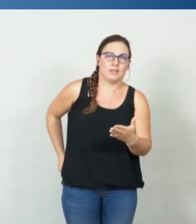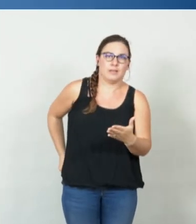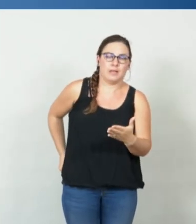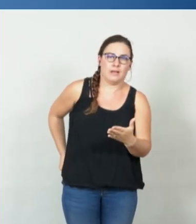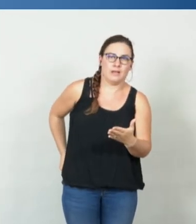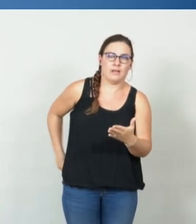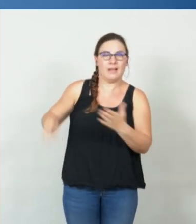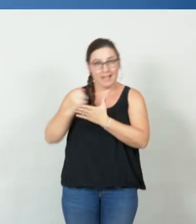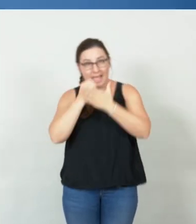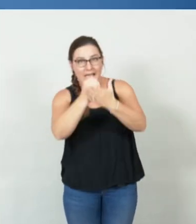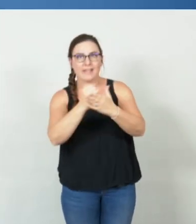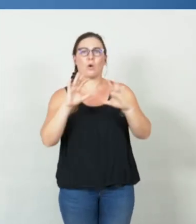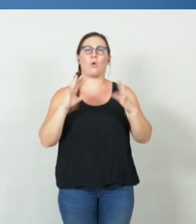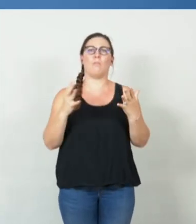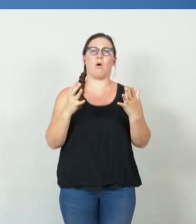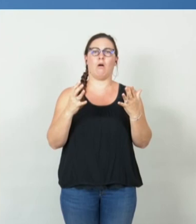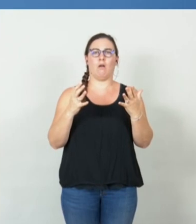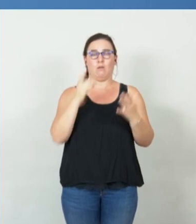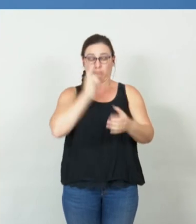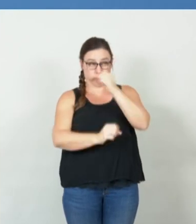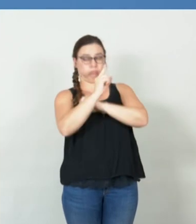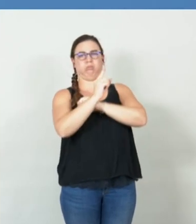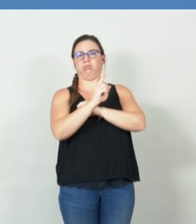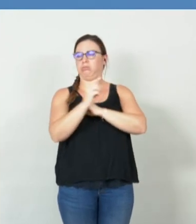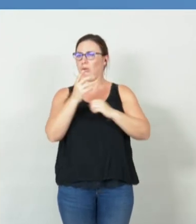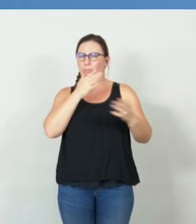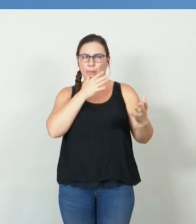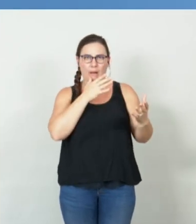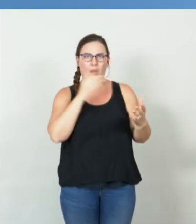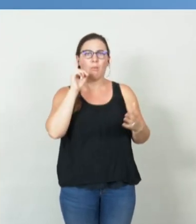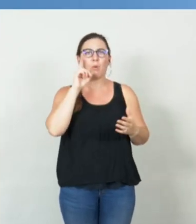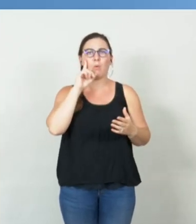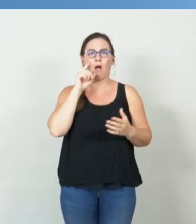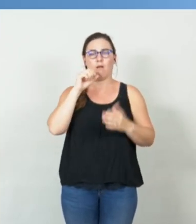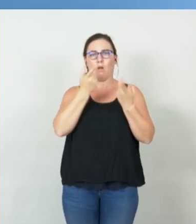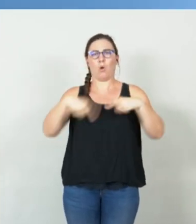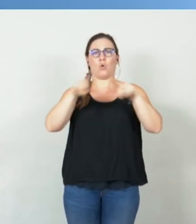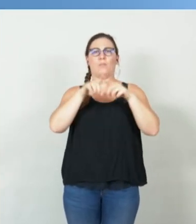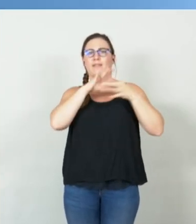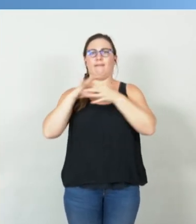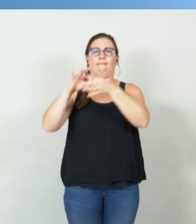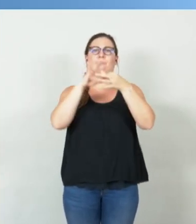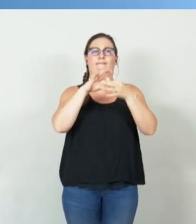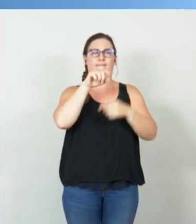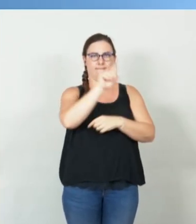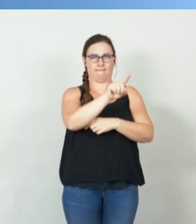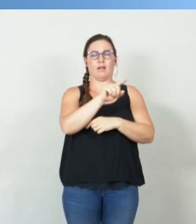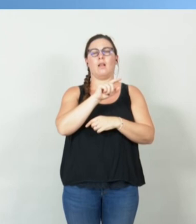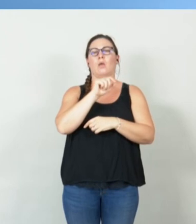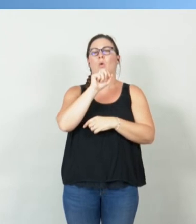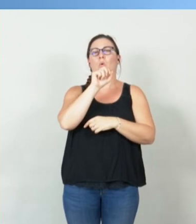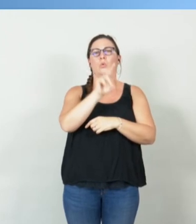de blocage assez USQ pour le comité de liaison des unions de quartiers